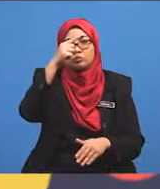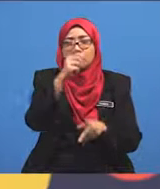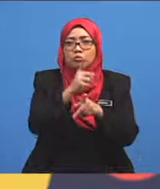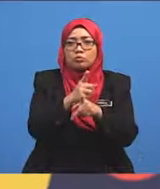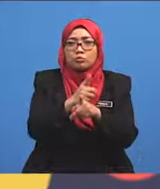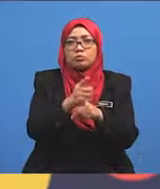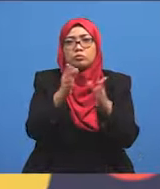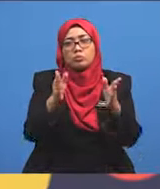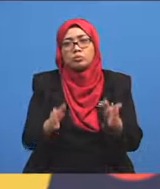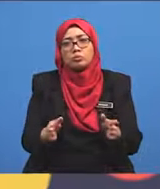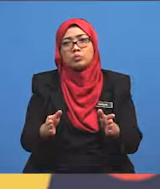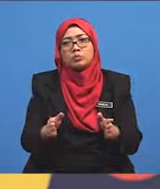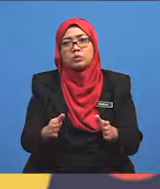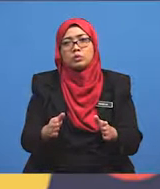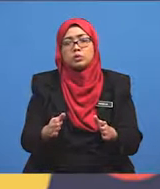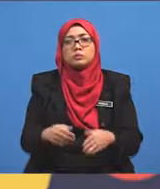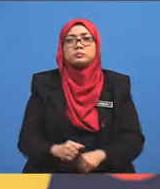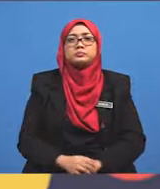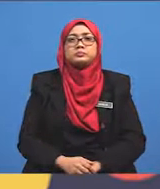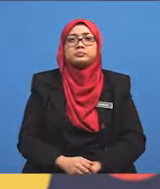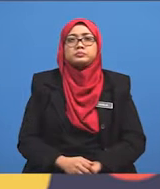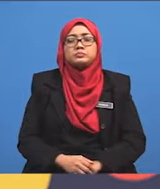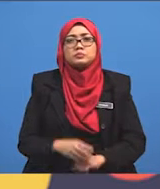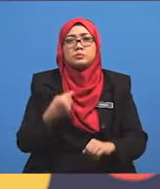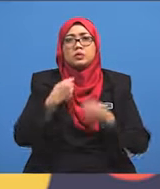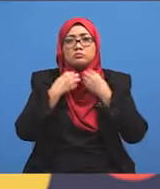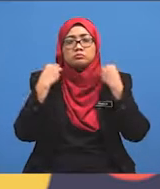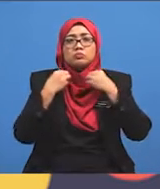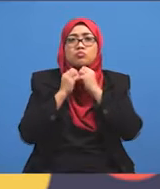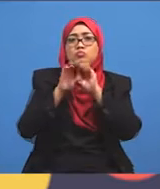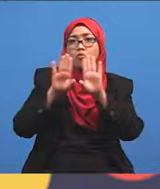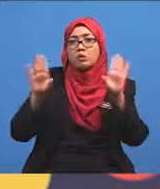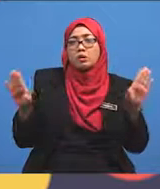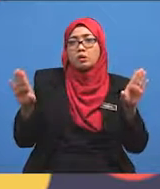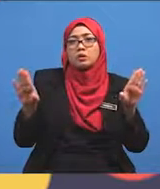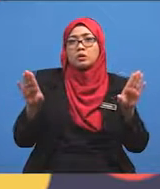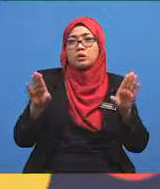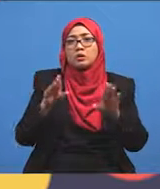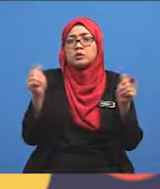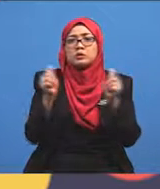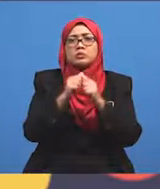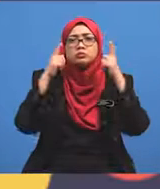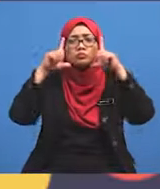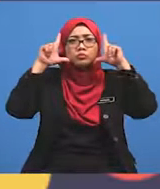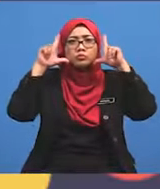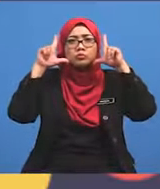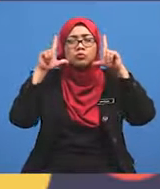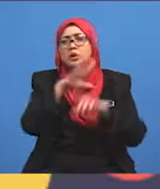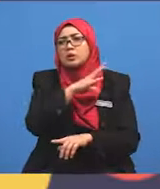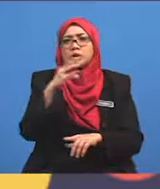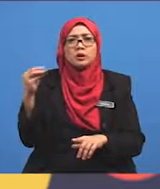menutup belahan leher bajunya dengan tudung kepala mereka, dan janganlah mereka